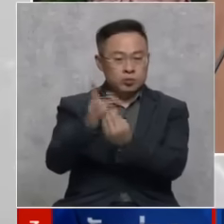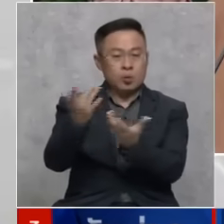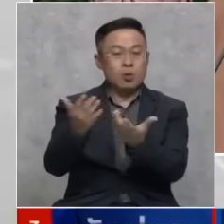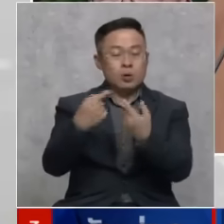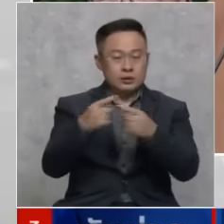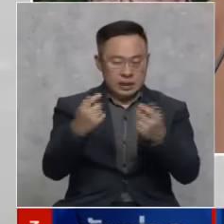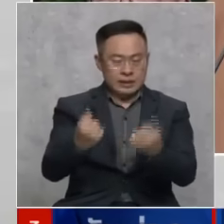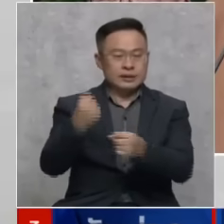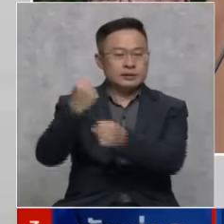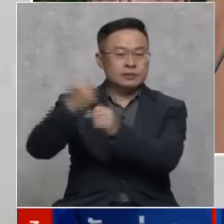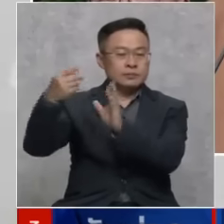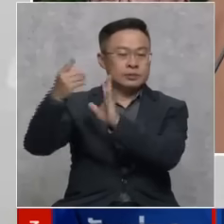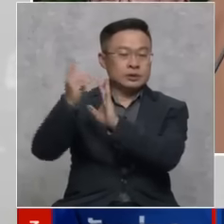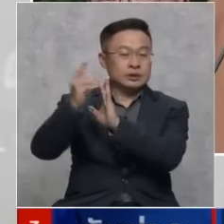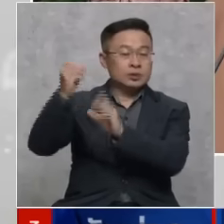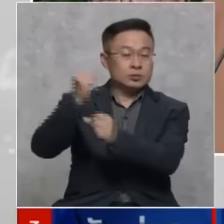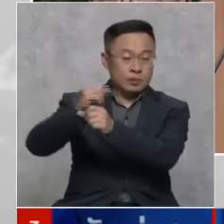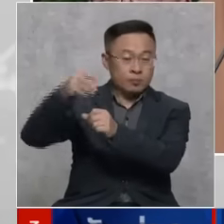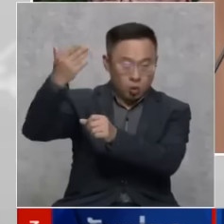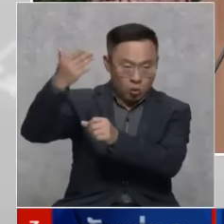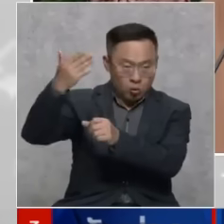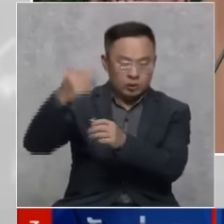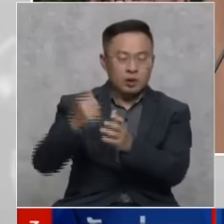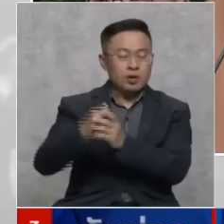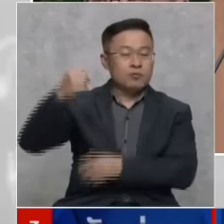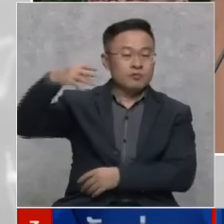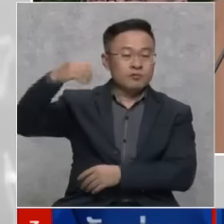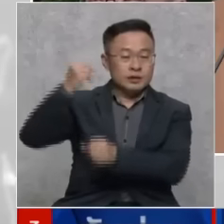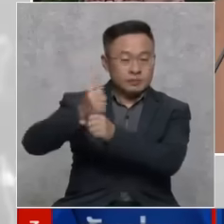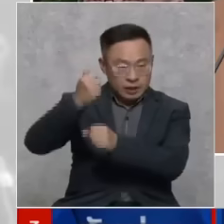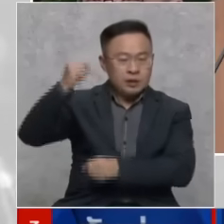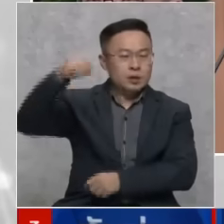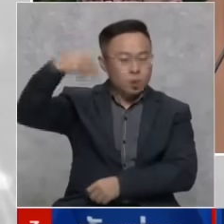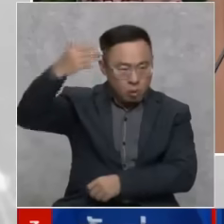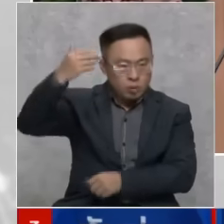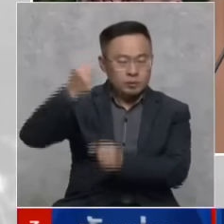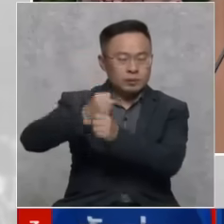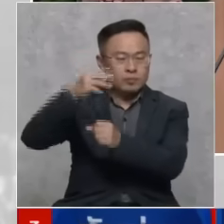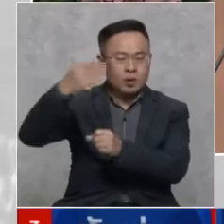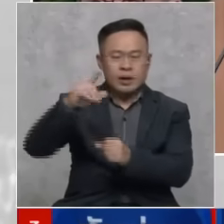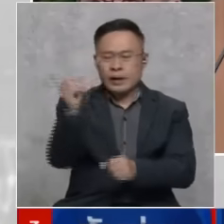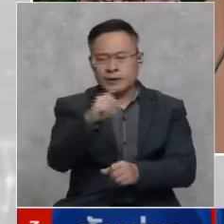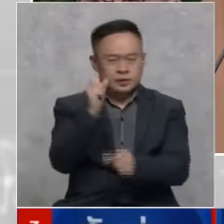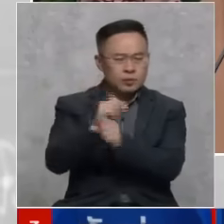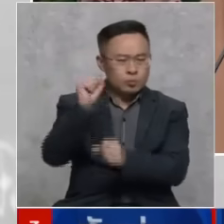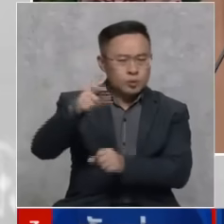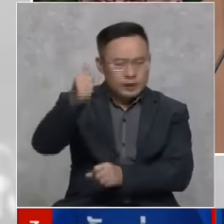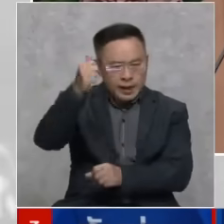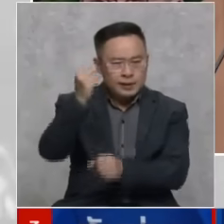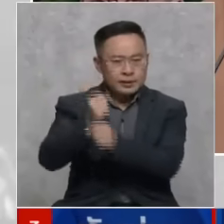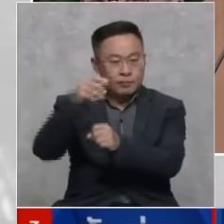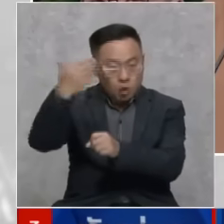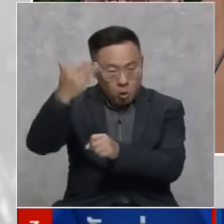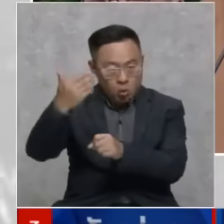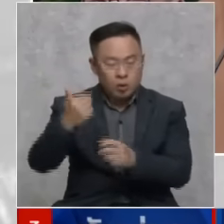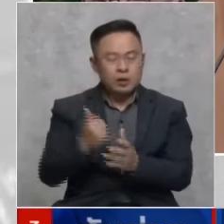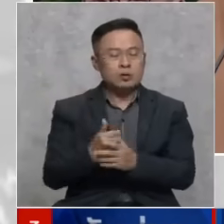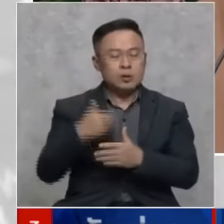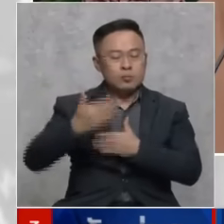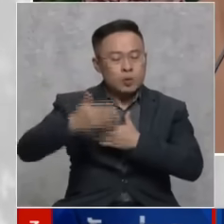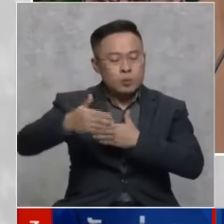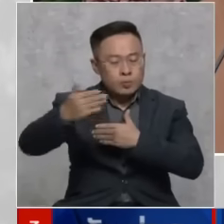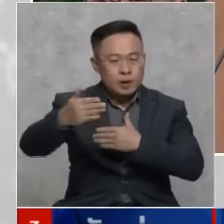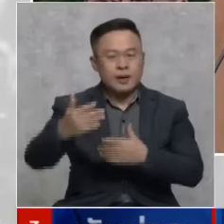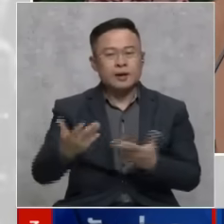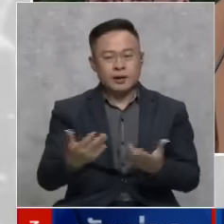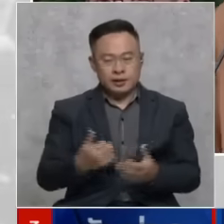ของดีเซลทำได้เราก็ทำละเรื่องไฟฟ้าเราทำได้เราก็ทำนะคะแล้วเดี๋ยวจะทำอีกอาจจะไม่ได้หยุดอยู่แค่4บา